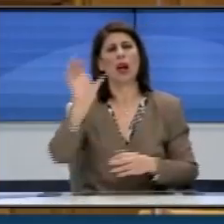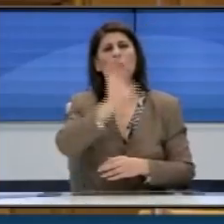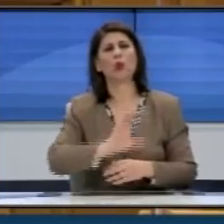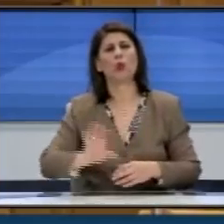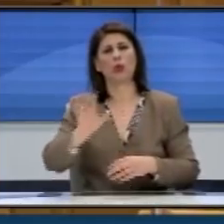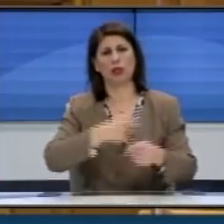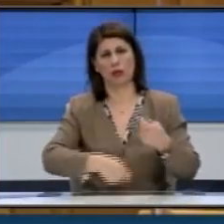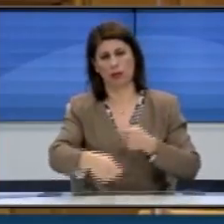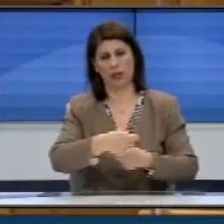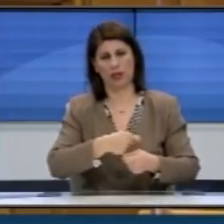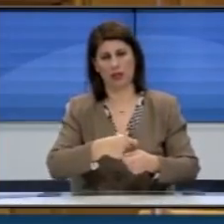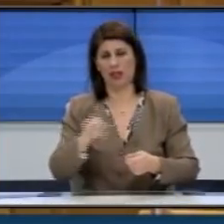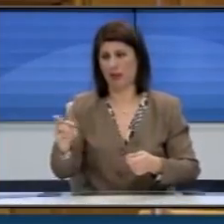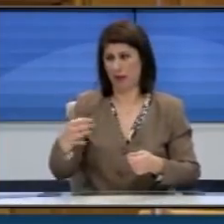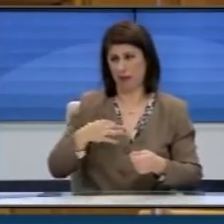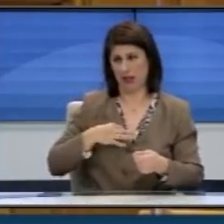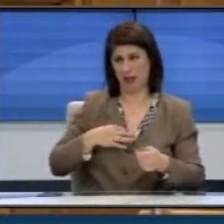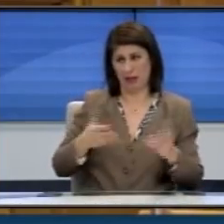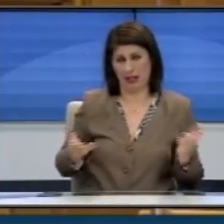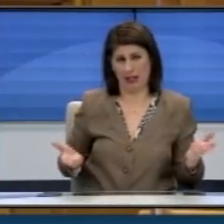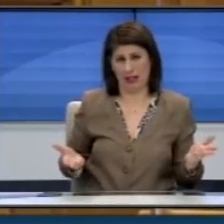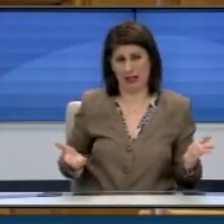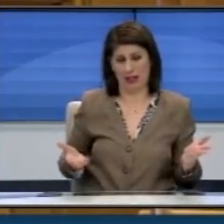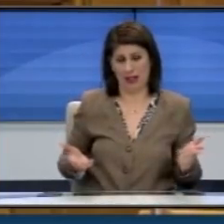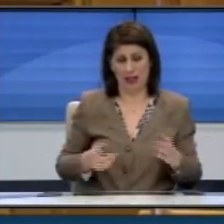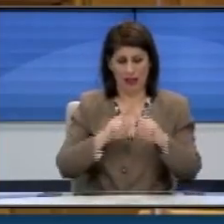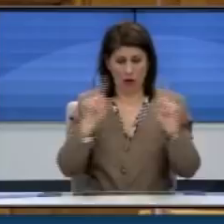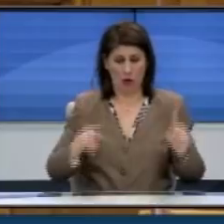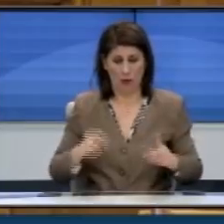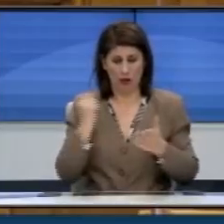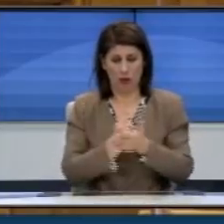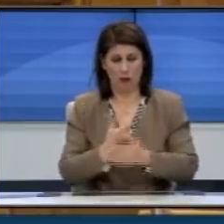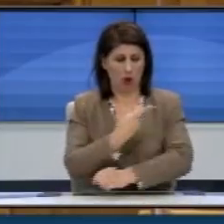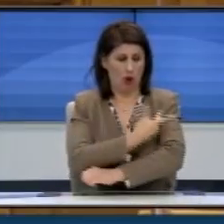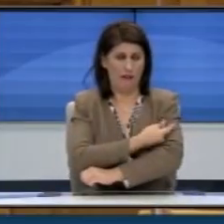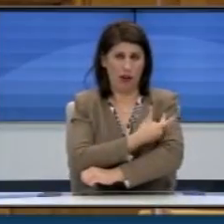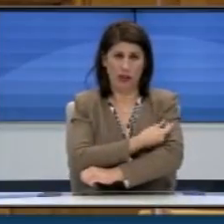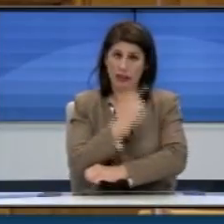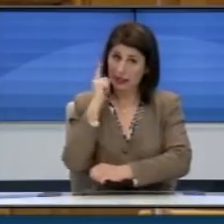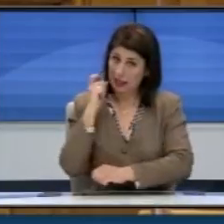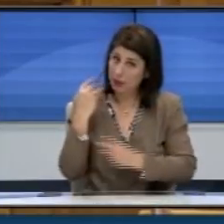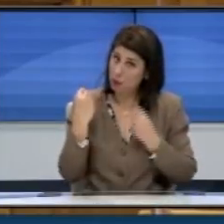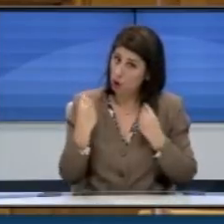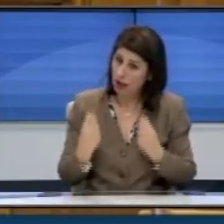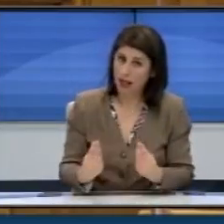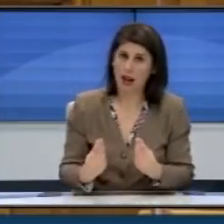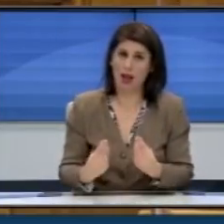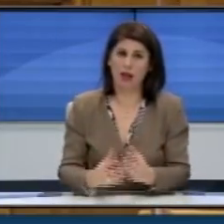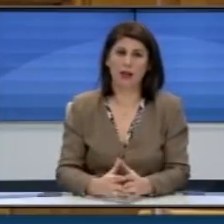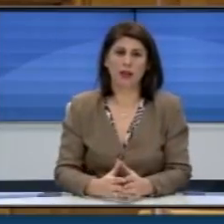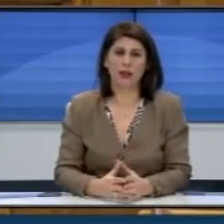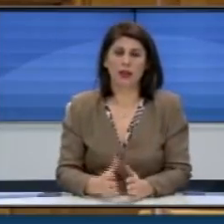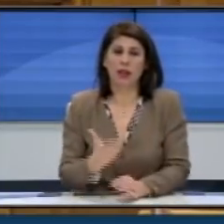τουριστικών επιχειρήσεων. Και μη μας πείτε πάλι για το πιστοποιητικό εμβολιασμού, γιατί ξέρετε πολύ καλά πως